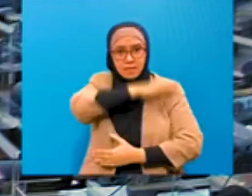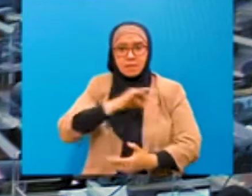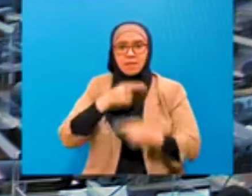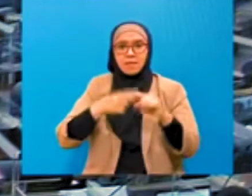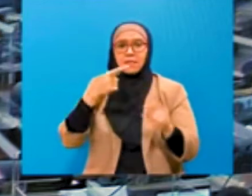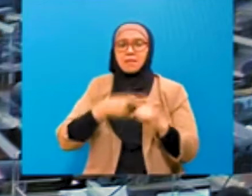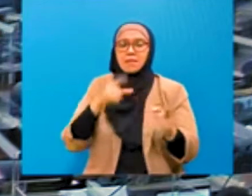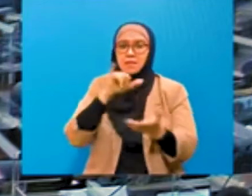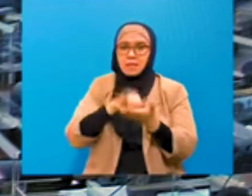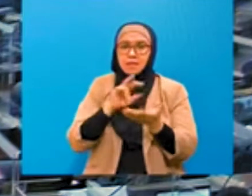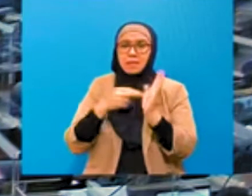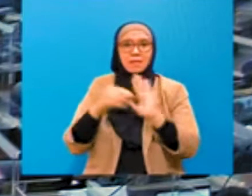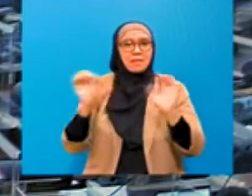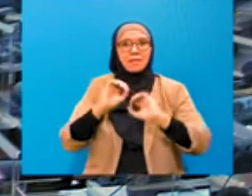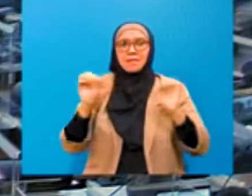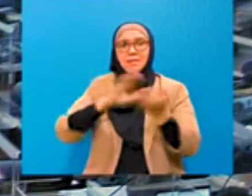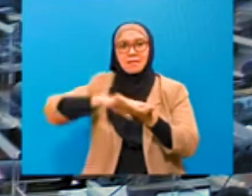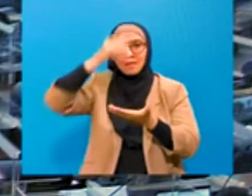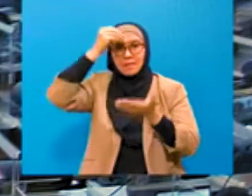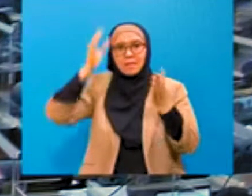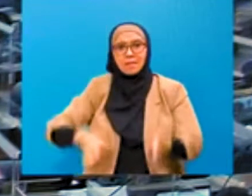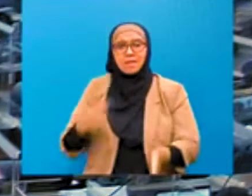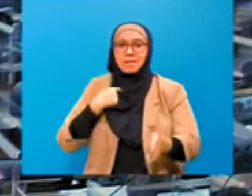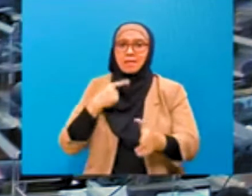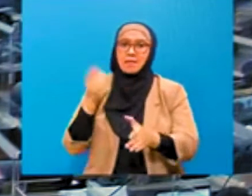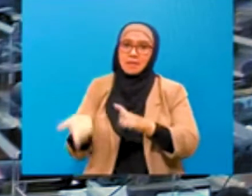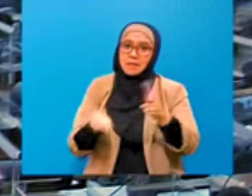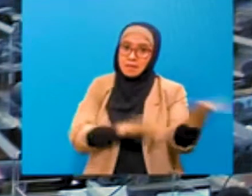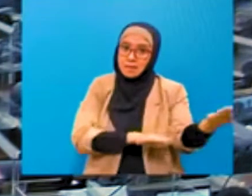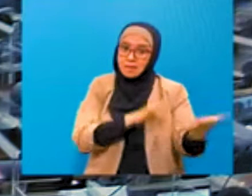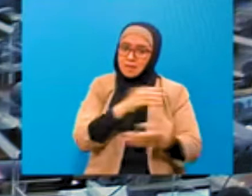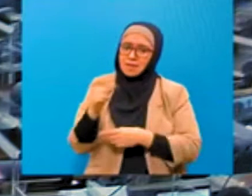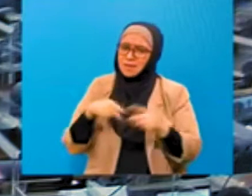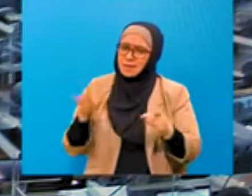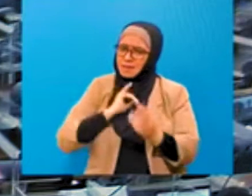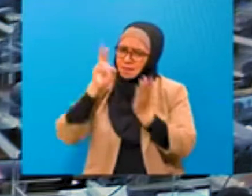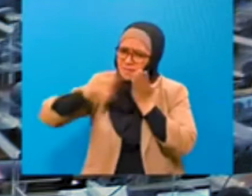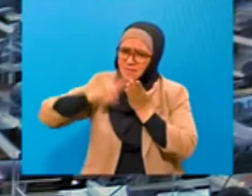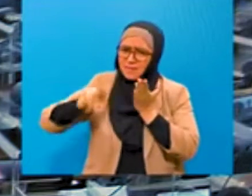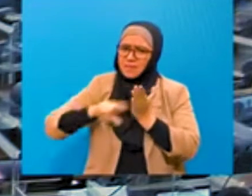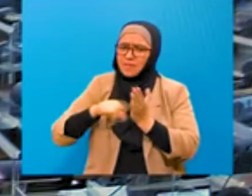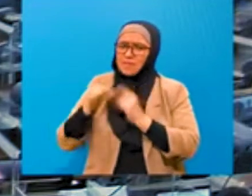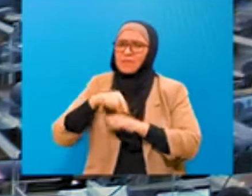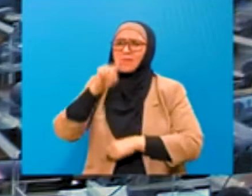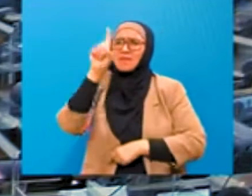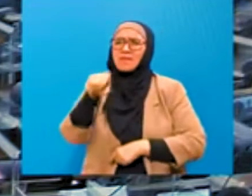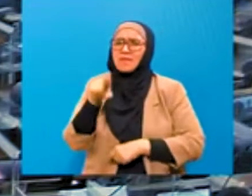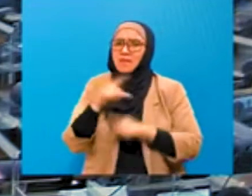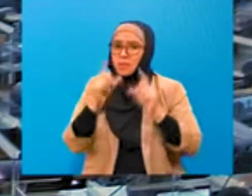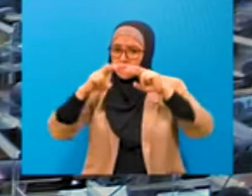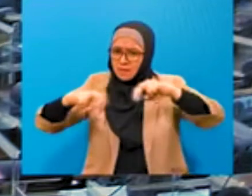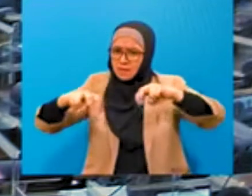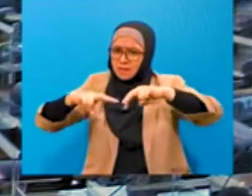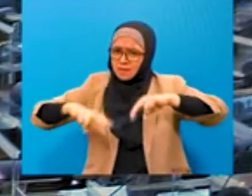Hai Say merujuk kepada kenyataan menteri yang menyatakan bahwa ada satu kajian yang dijalankan Kementerian sendiri